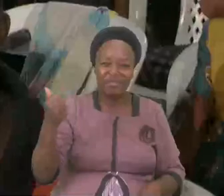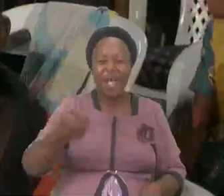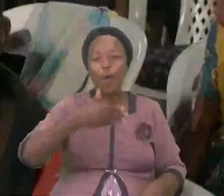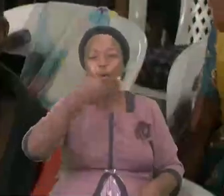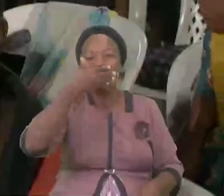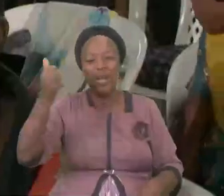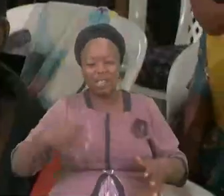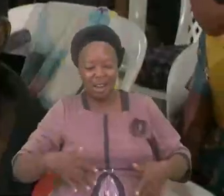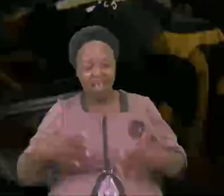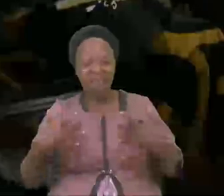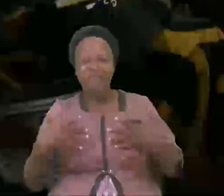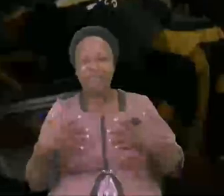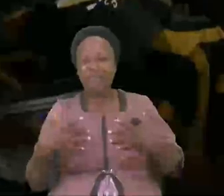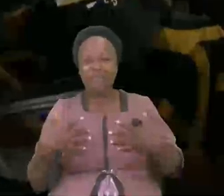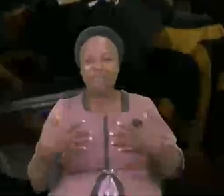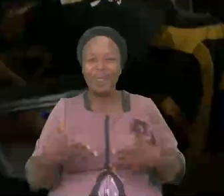Meilleure vie,